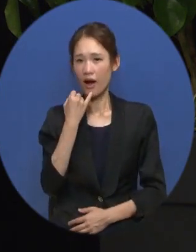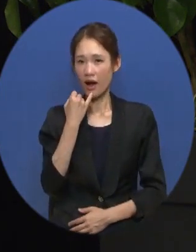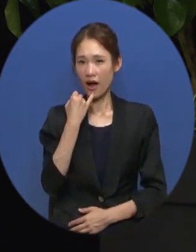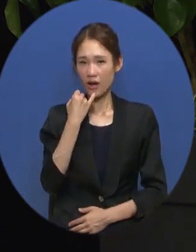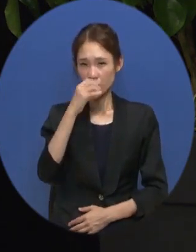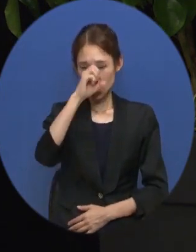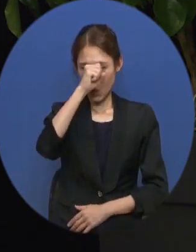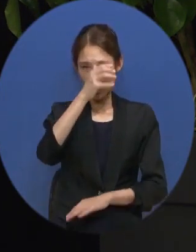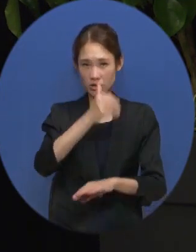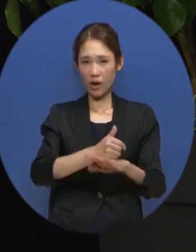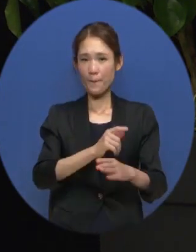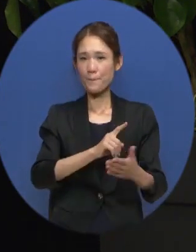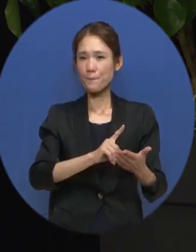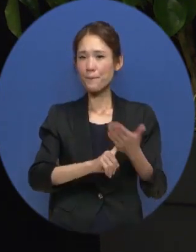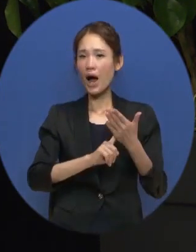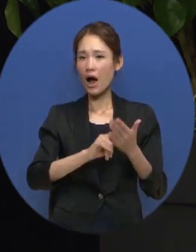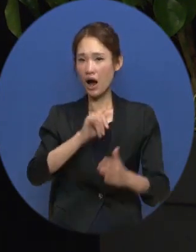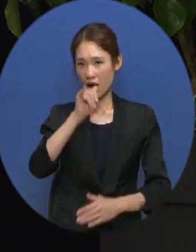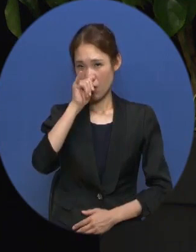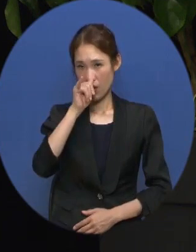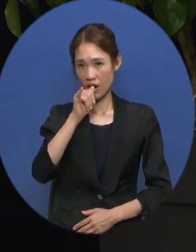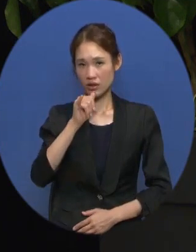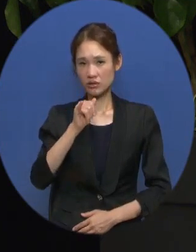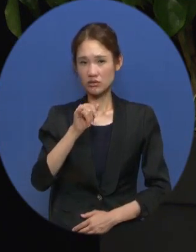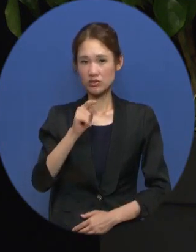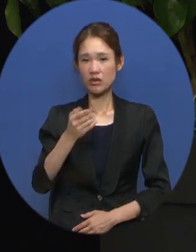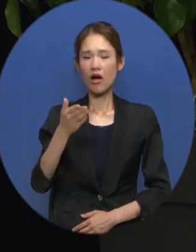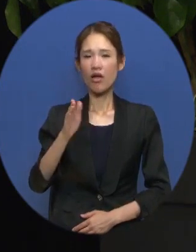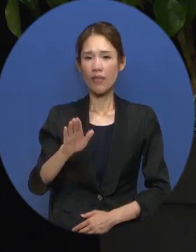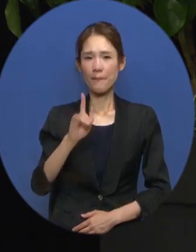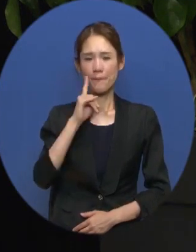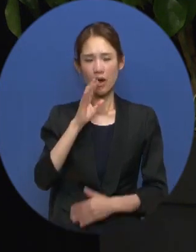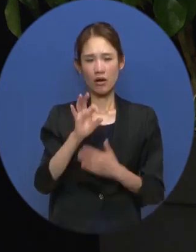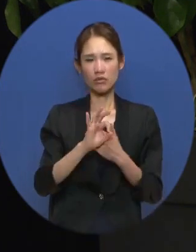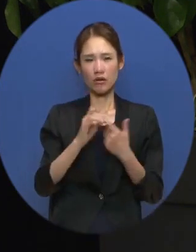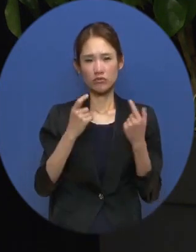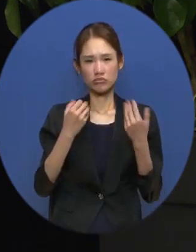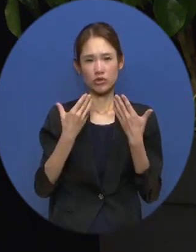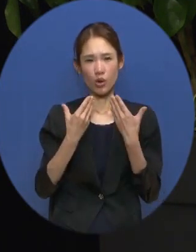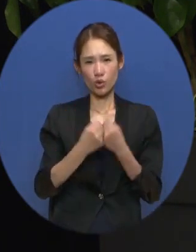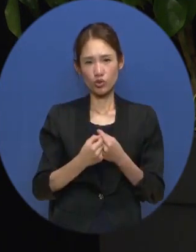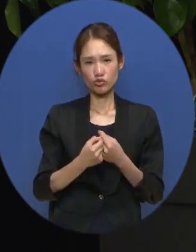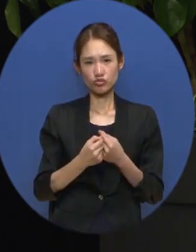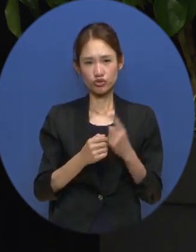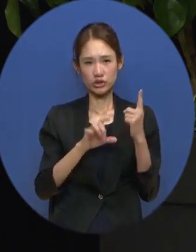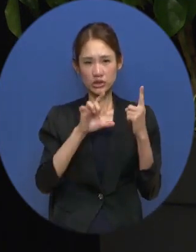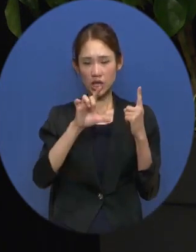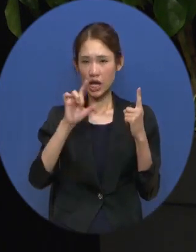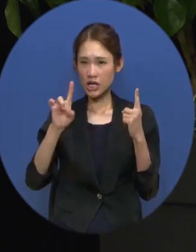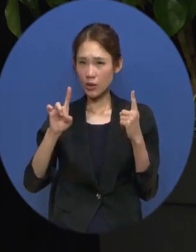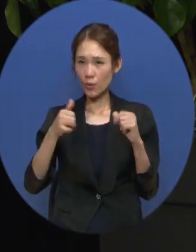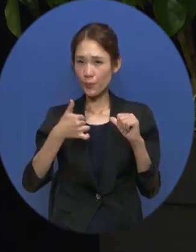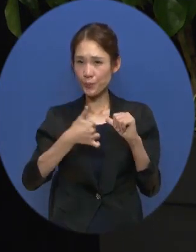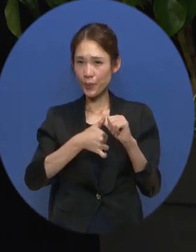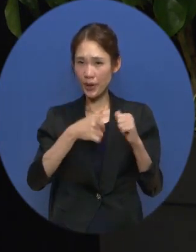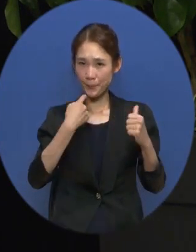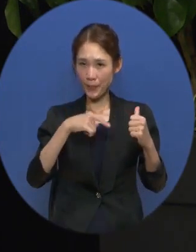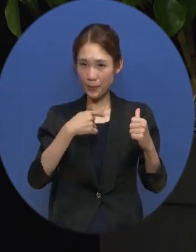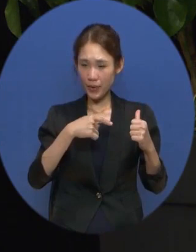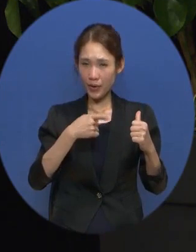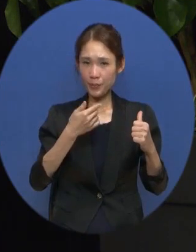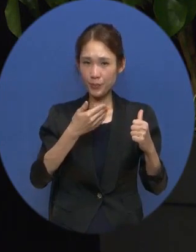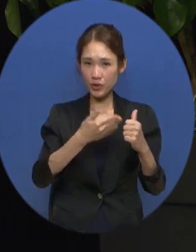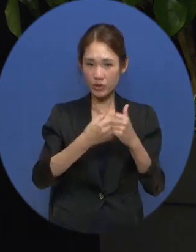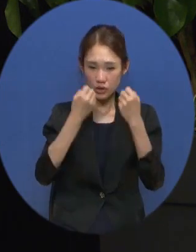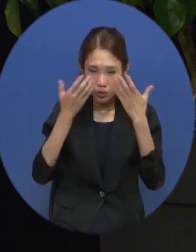좋은 결과가 또 나오고 그렇습니다. 그래서 저희가 이제 만약에 그럴 경우는 1대1로 멘토가 붙어가지고요. 네네. 새로운